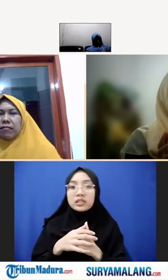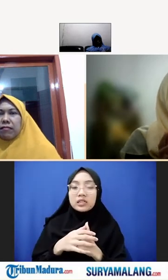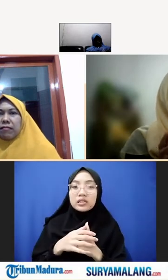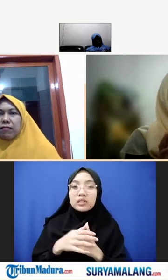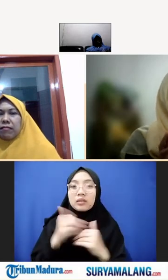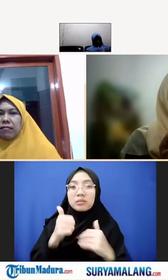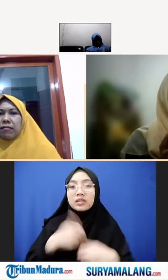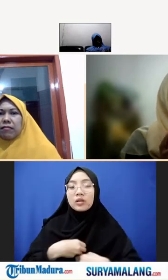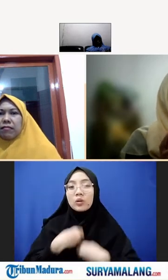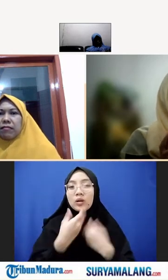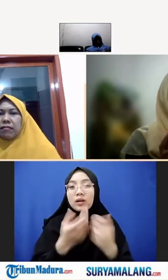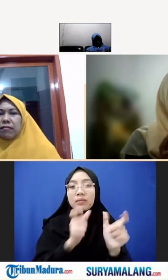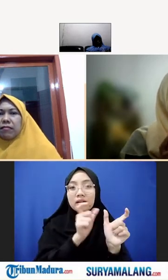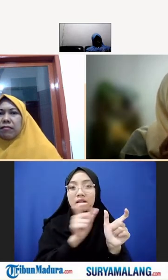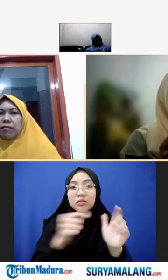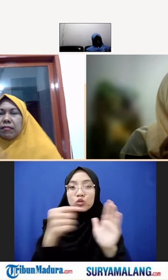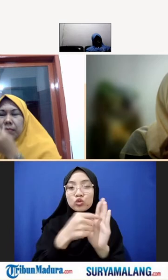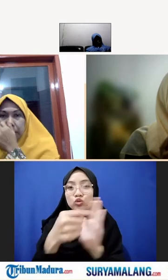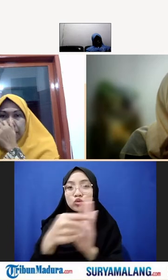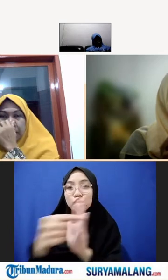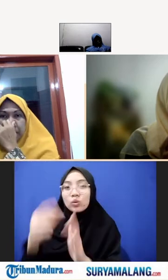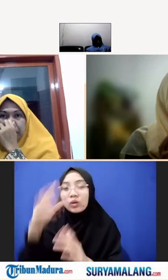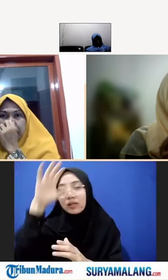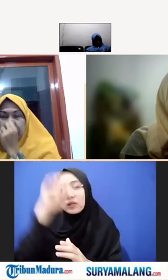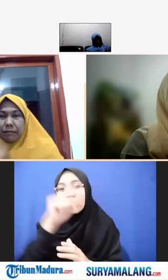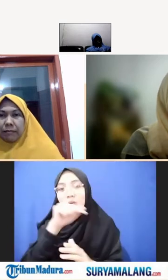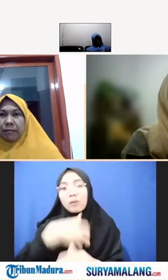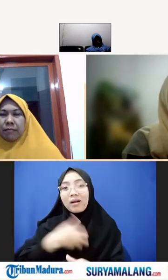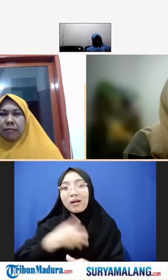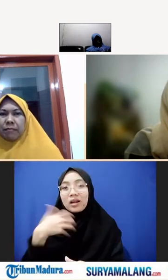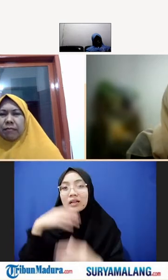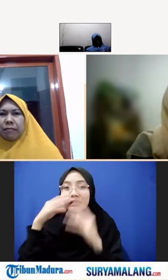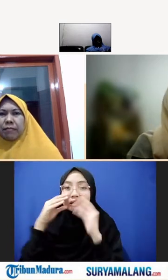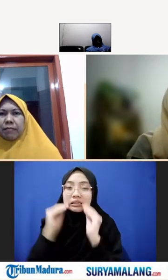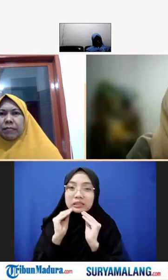ungkapkan tanpa tunjuk pun dia tahu ini lagi marah, ini lagi sedih.